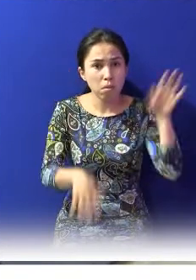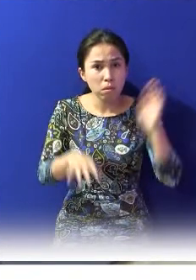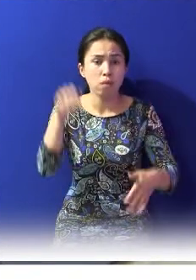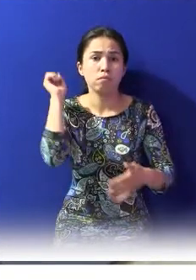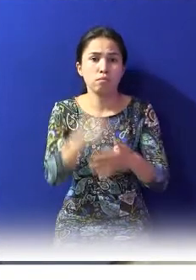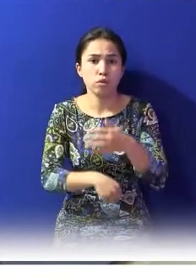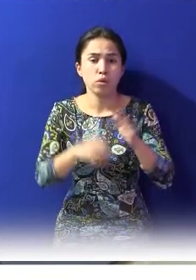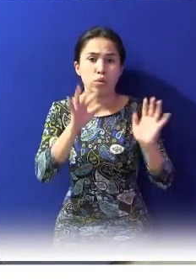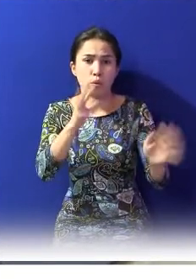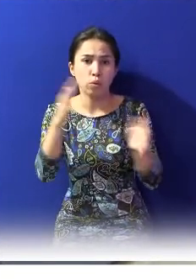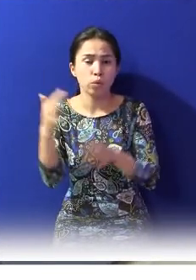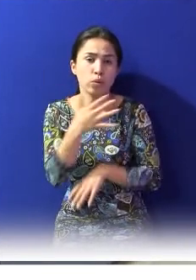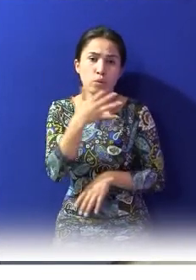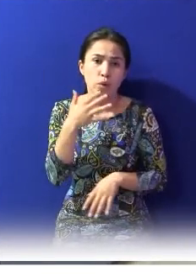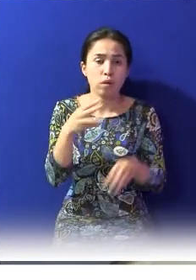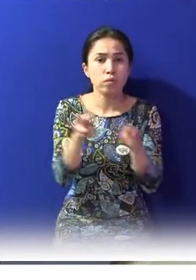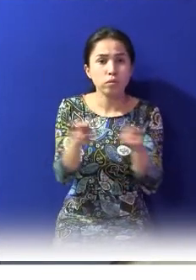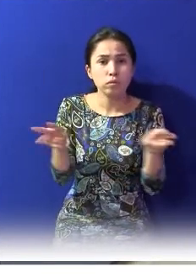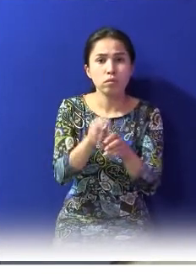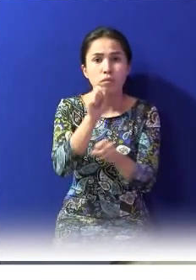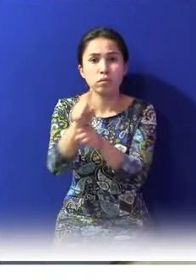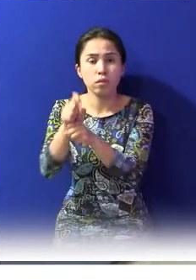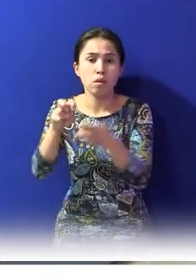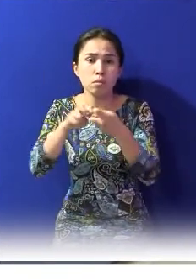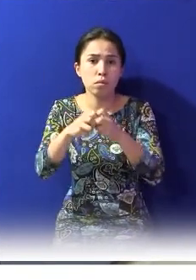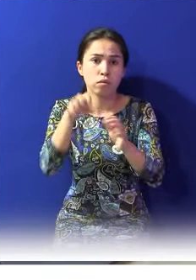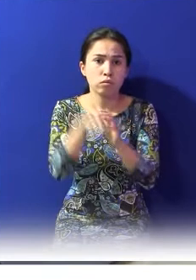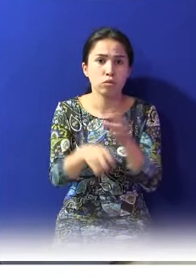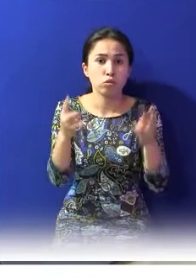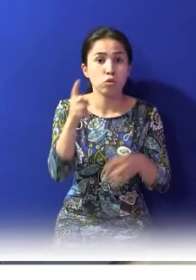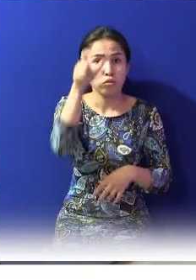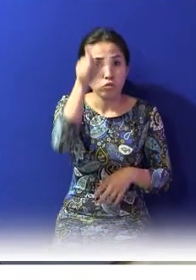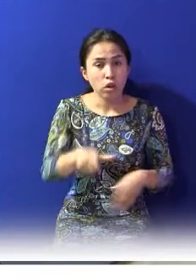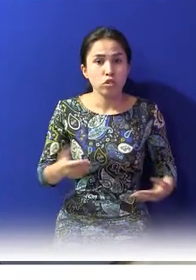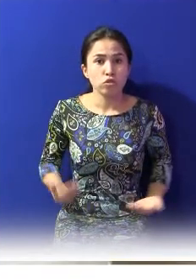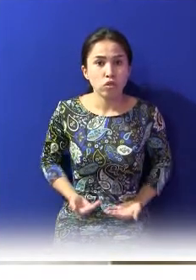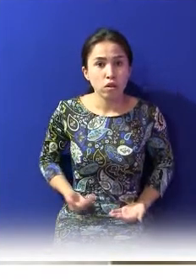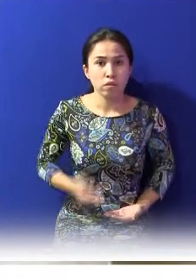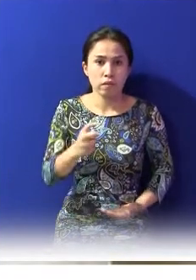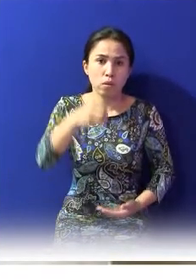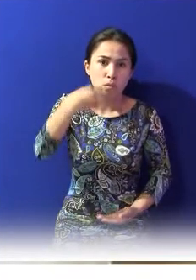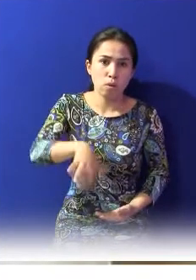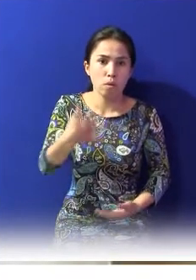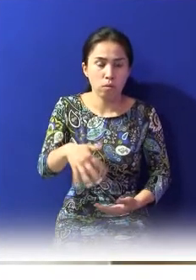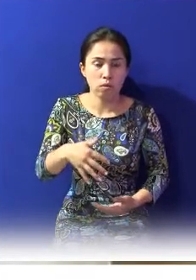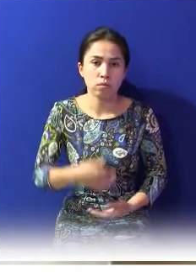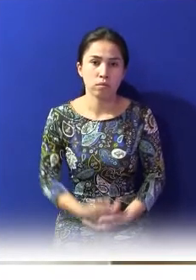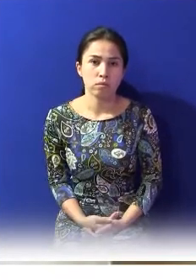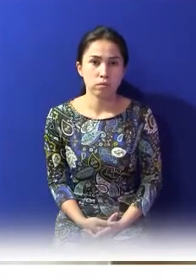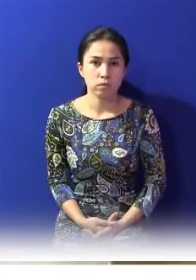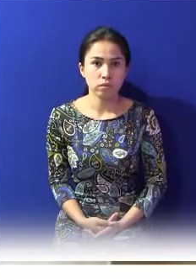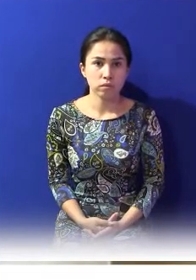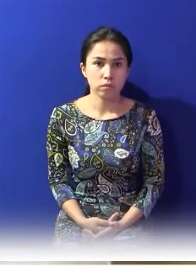әріптестік аясында іске асыру тікелей инвесторларға байланысты, алайда ол үшін нақты бір шаралар қабылданбай отыр. Мәселен, Жамбыл